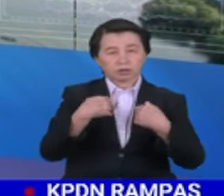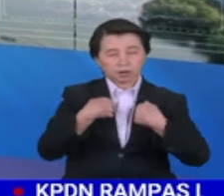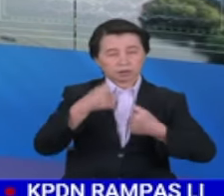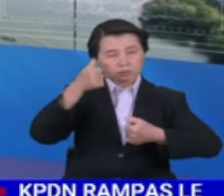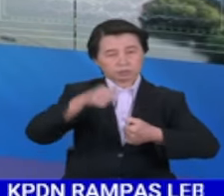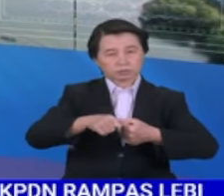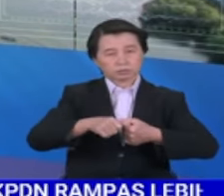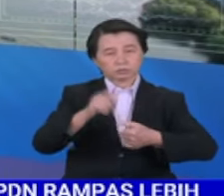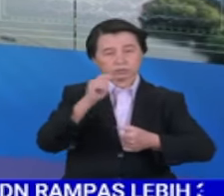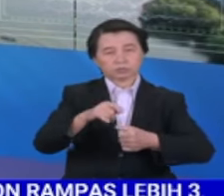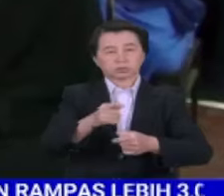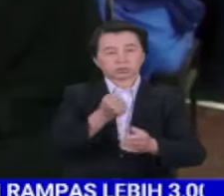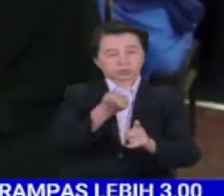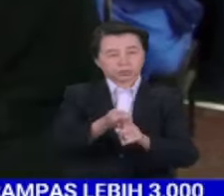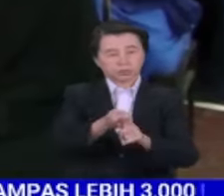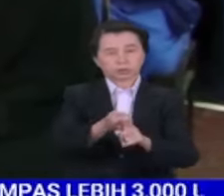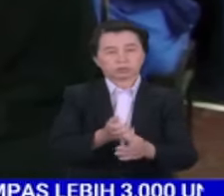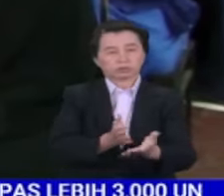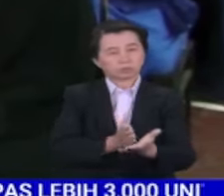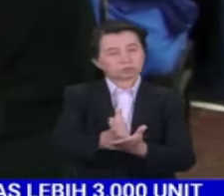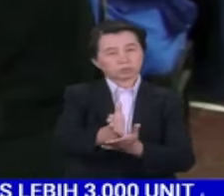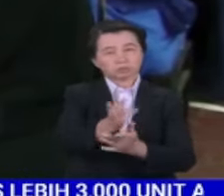perintah ke jalan benar